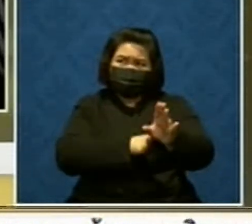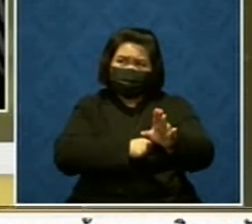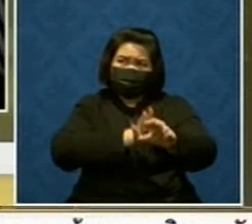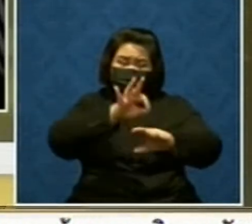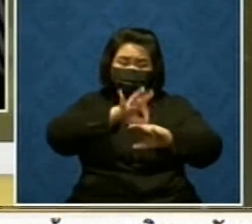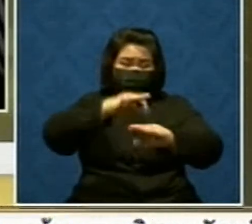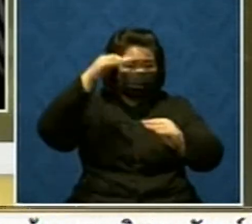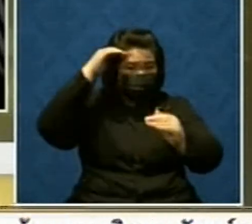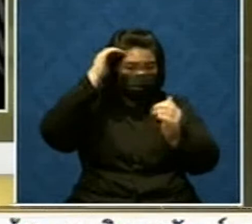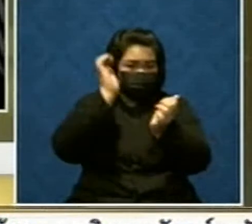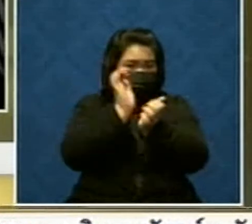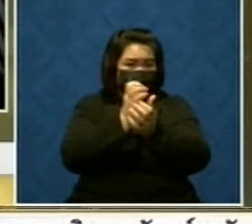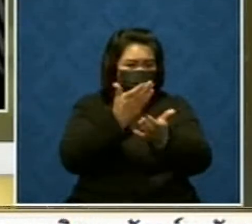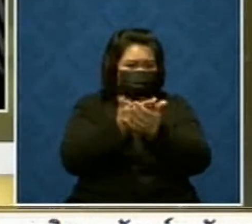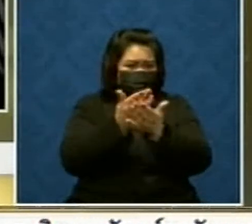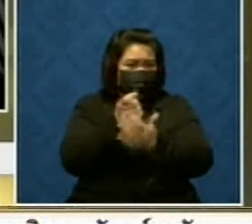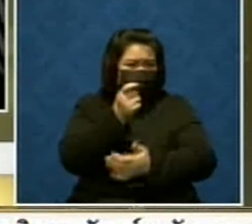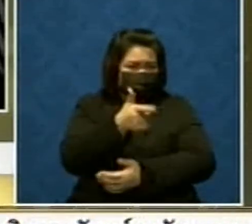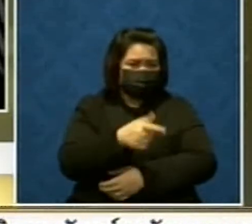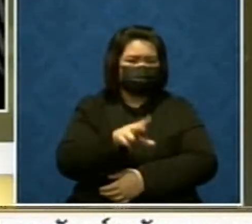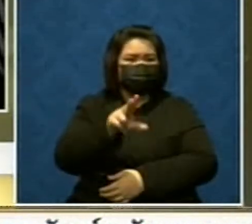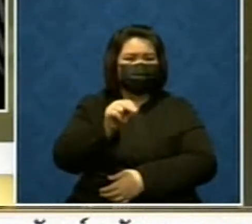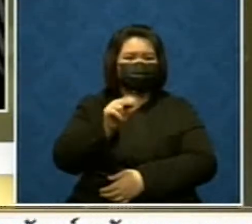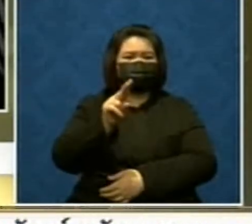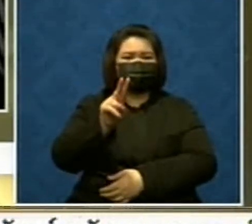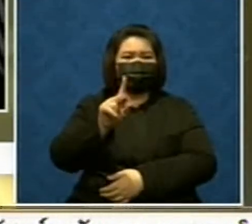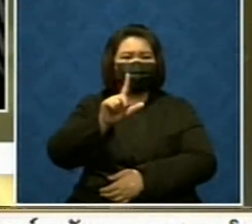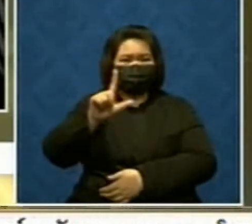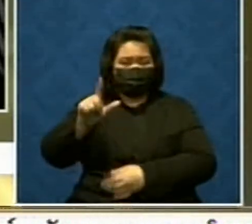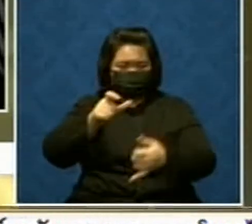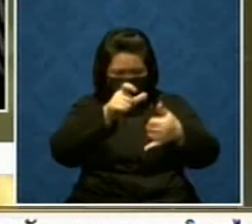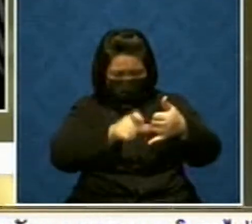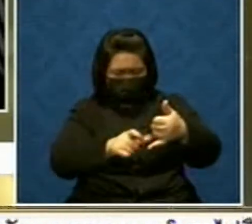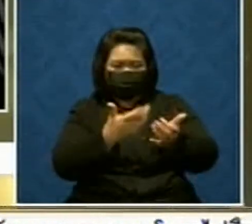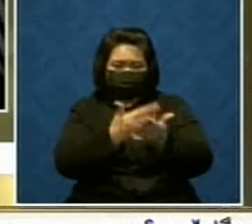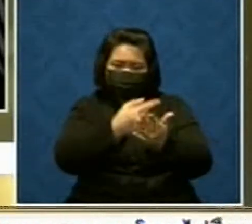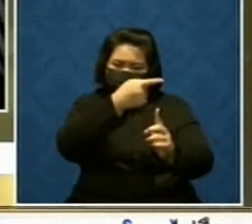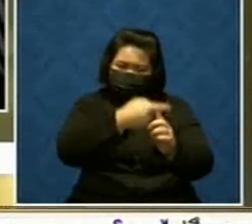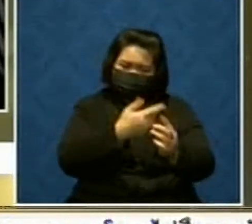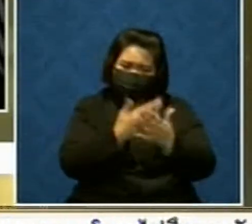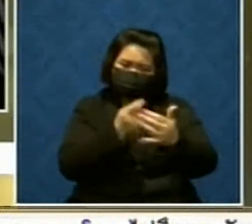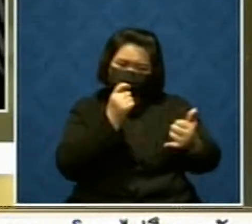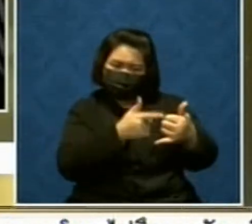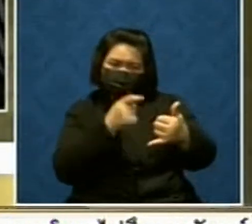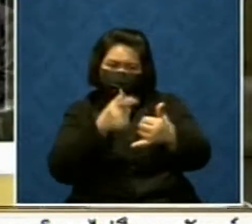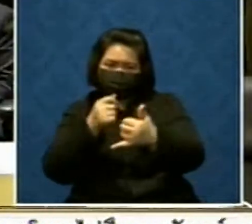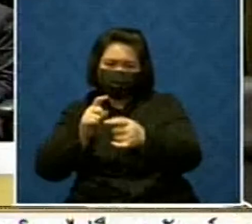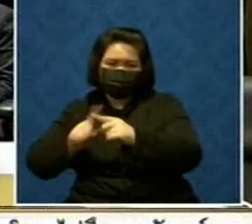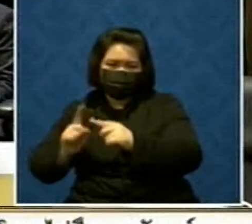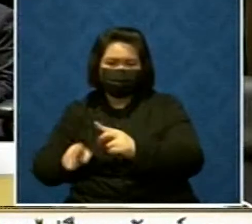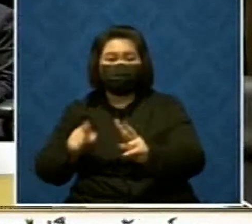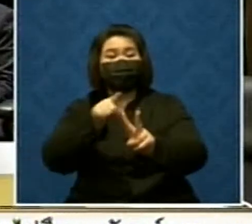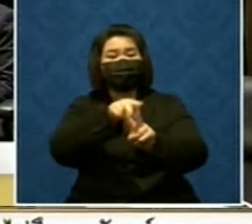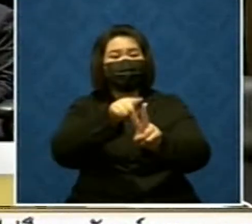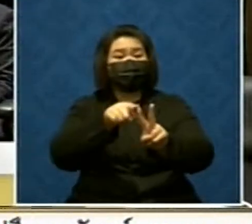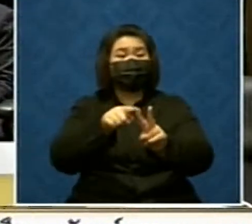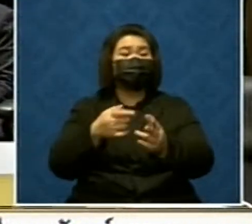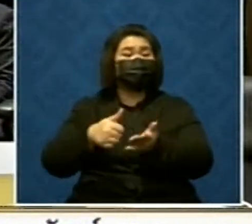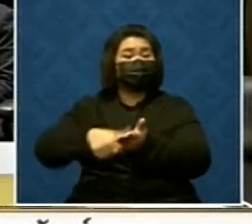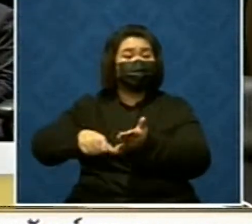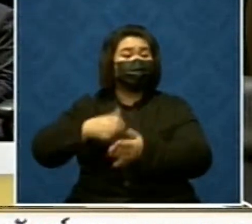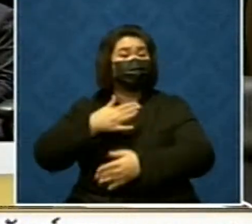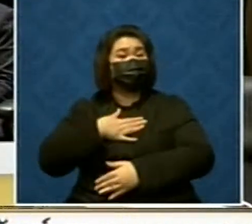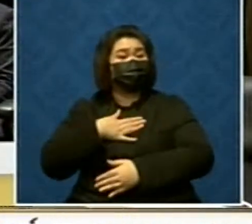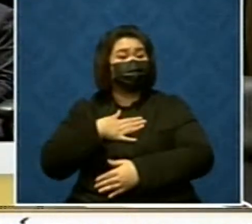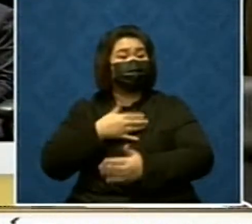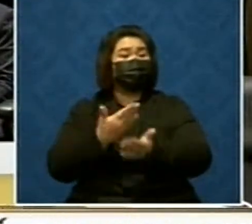ยศนู่นยศนี่เสียเงินประมาณ32ล้านต่อคนก็แปลว่าตั้ง2คนอยู่ๆก็ภาษีพวกผม64